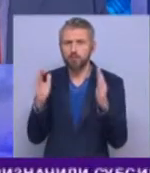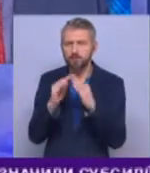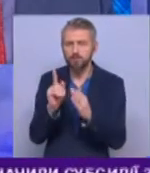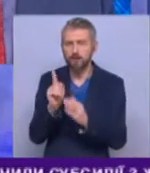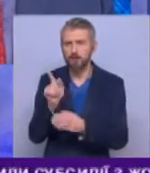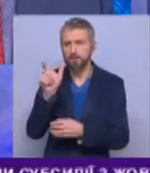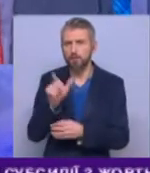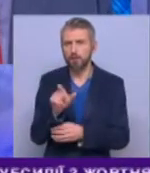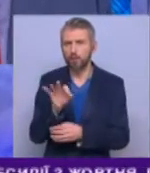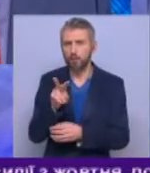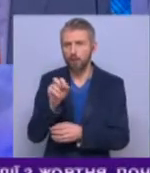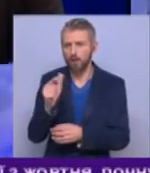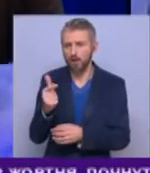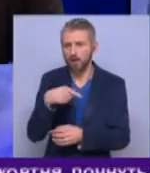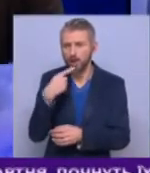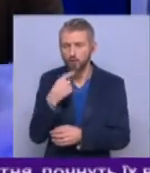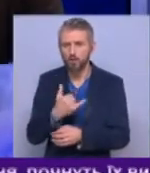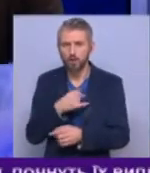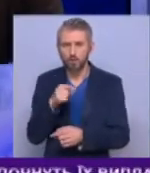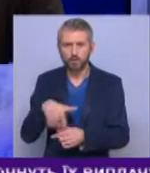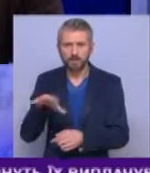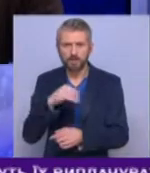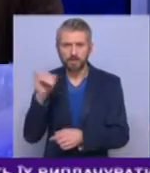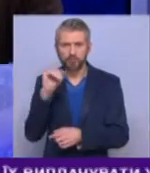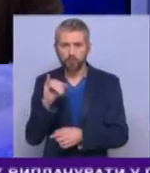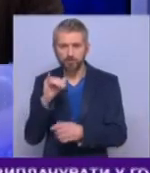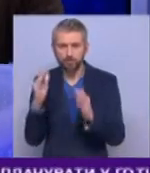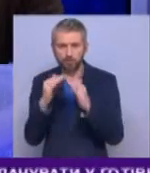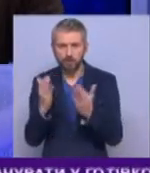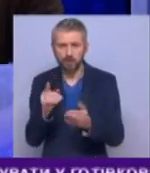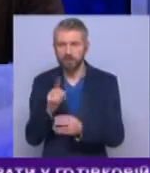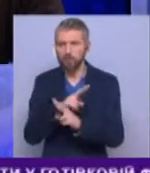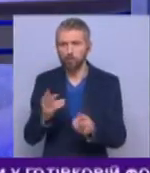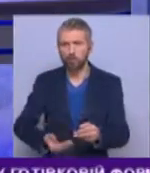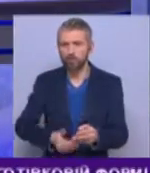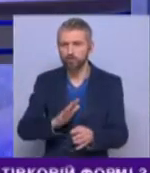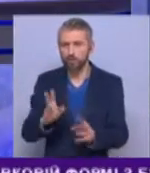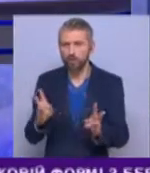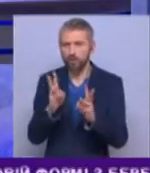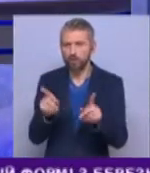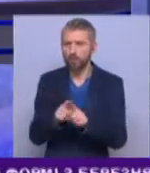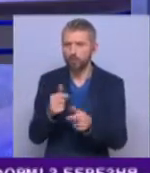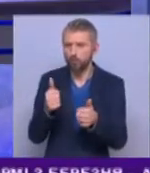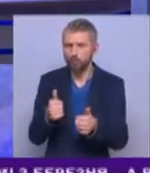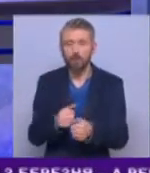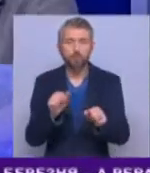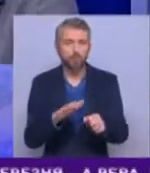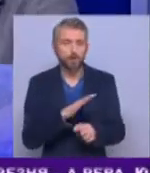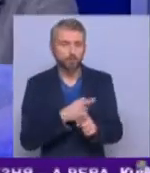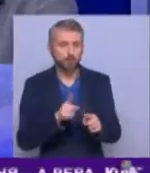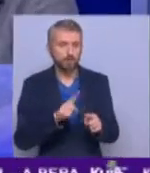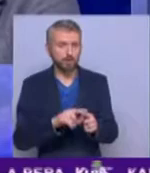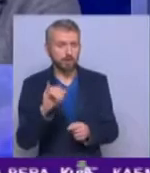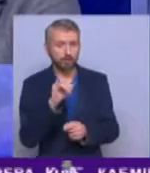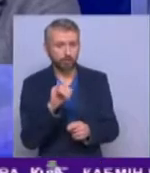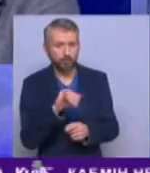пан Олег каже, що в нас тут всі історичні будинки. От, але там ніхто не жив, але горіло так славно. Може бути, бо це ж саме